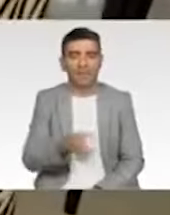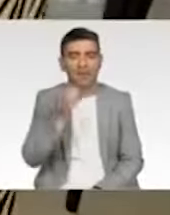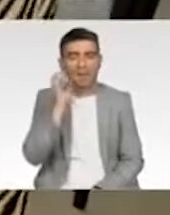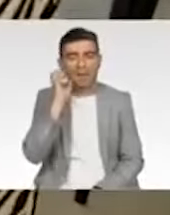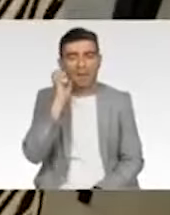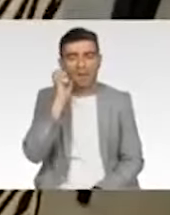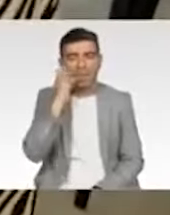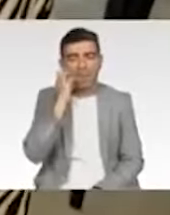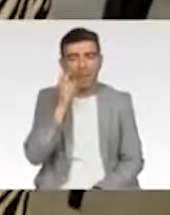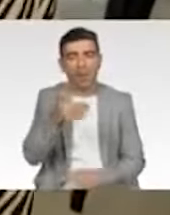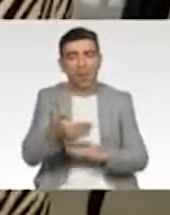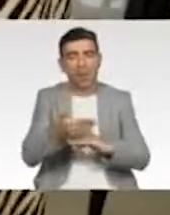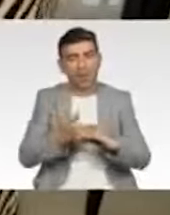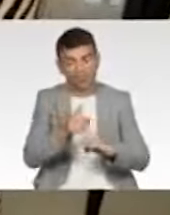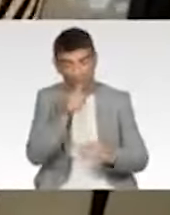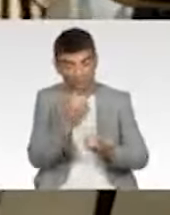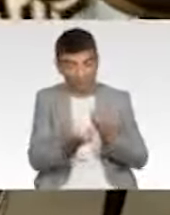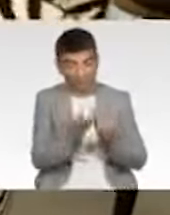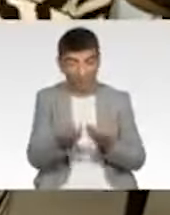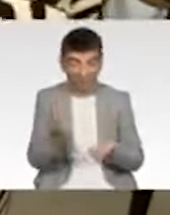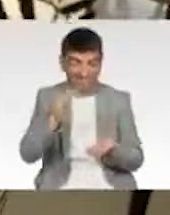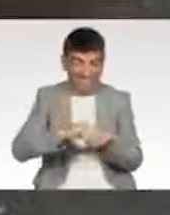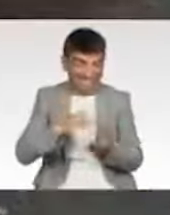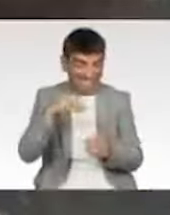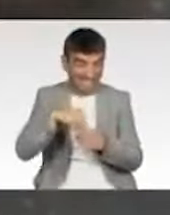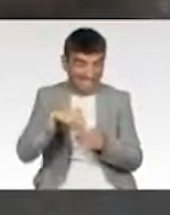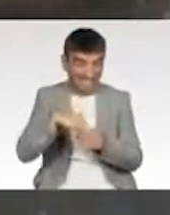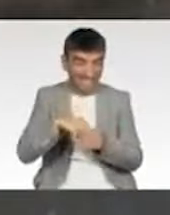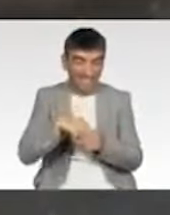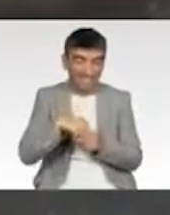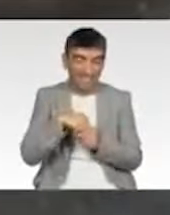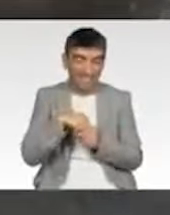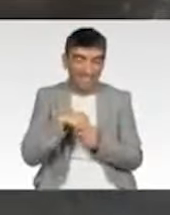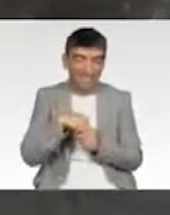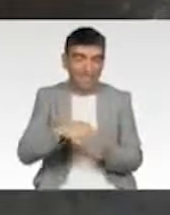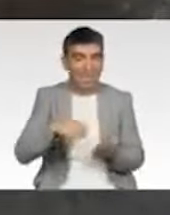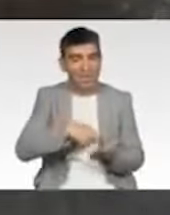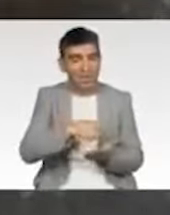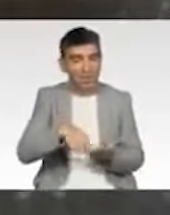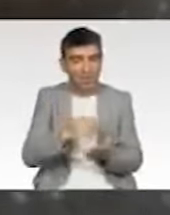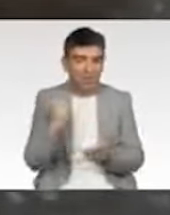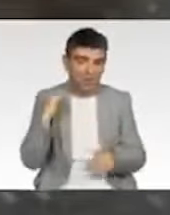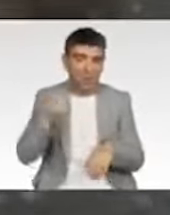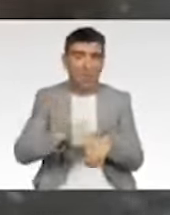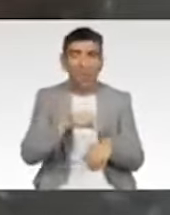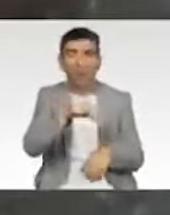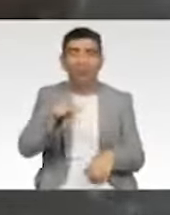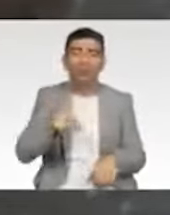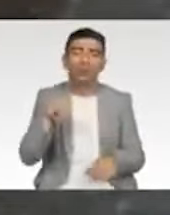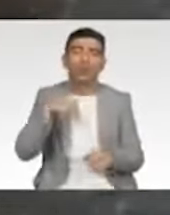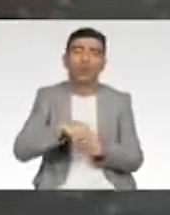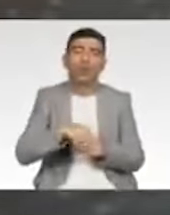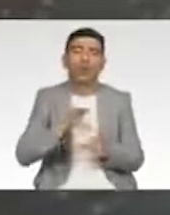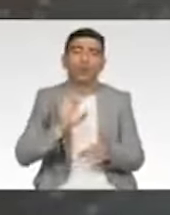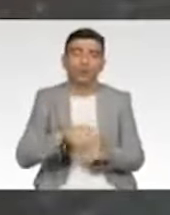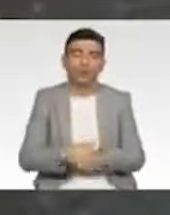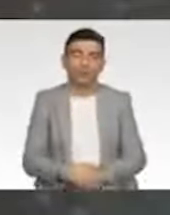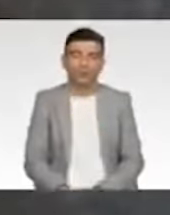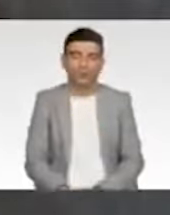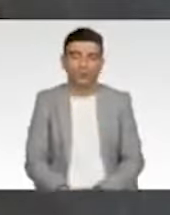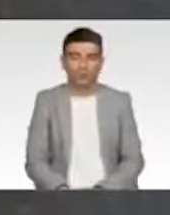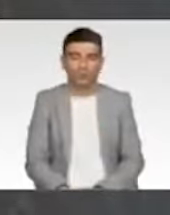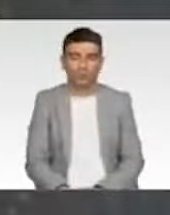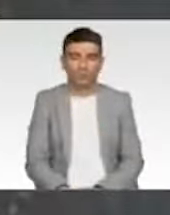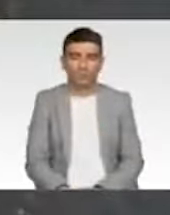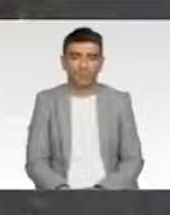Patatesi önceden haşlarken ilave ettiğimiz için kavururken tekrar tuz koymuyoruz.